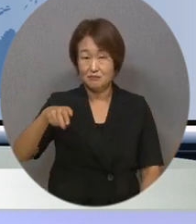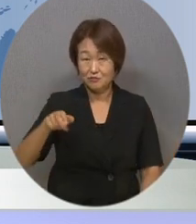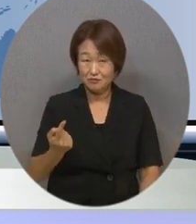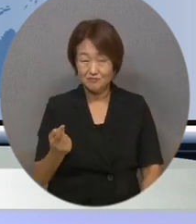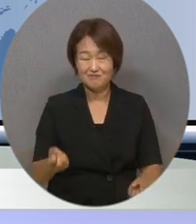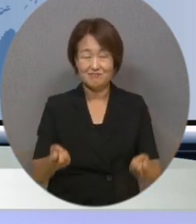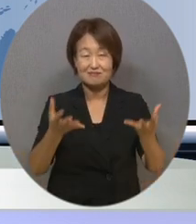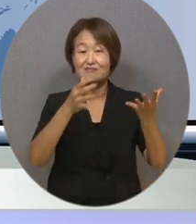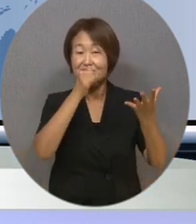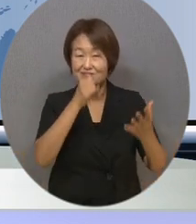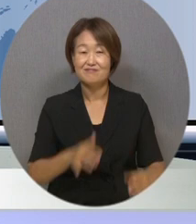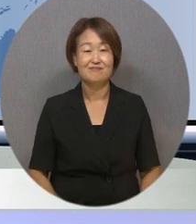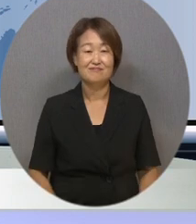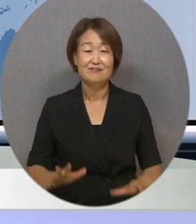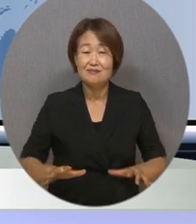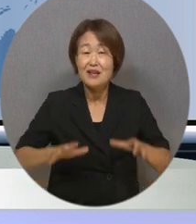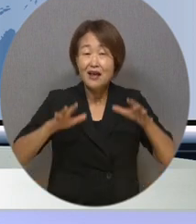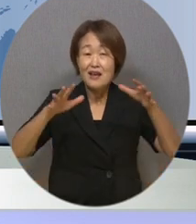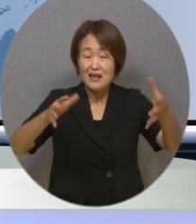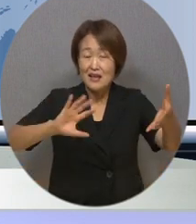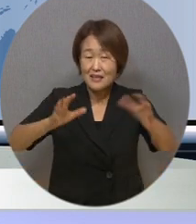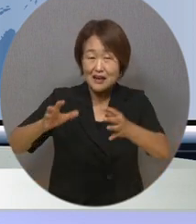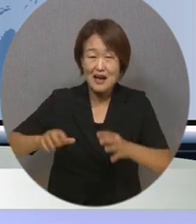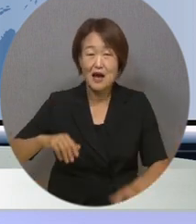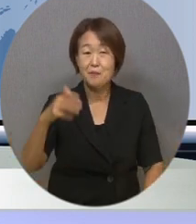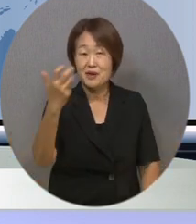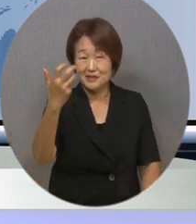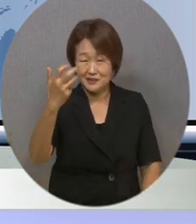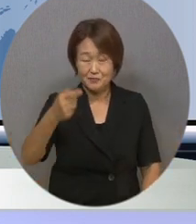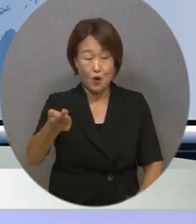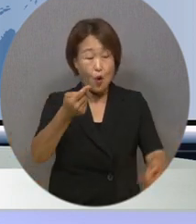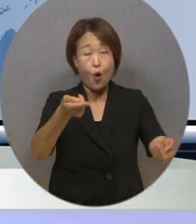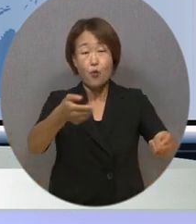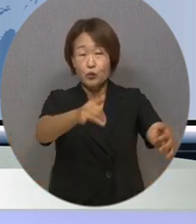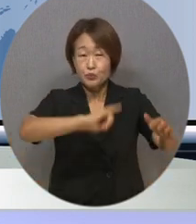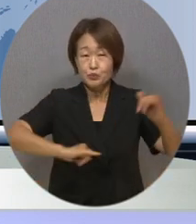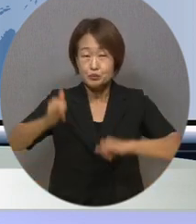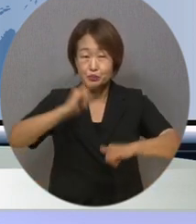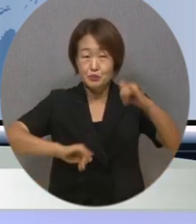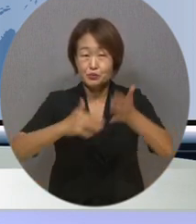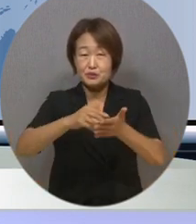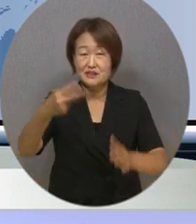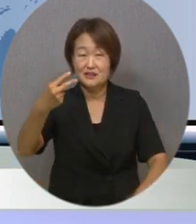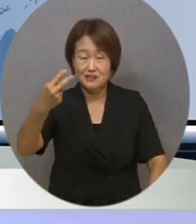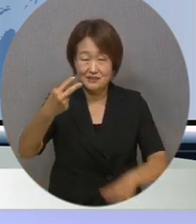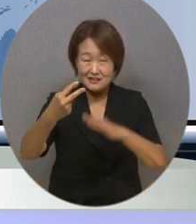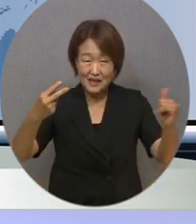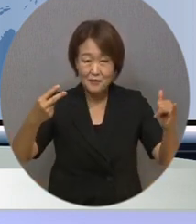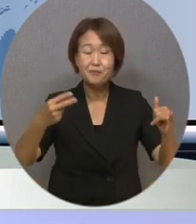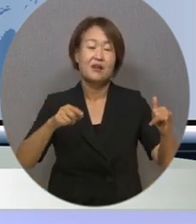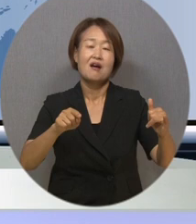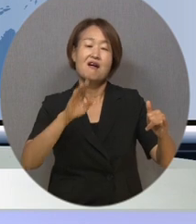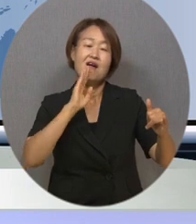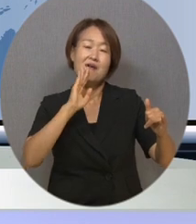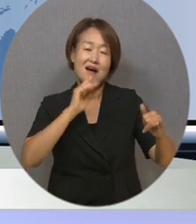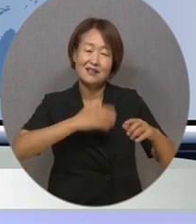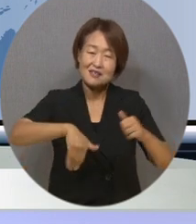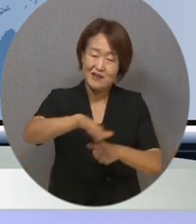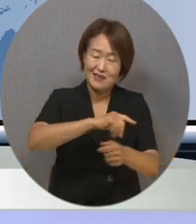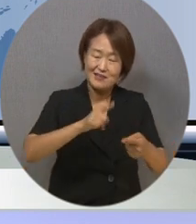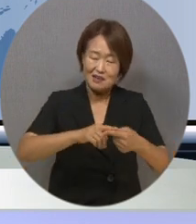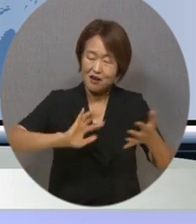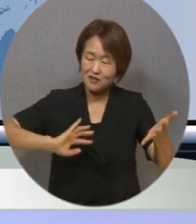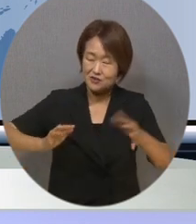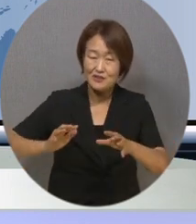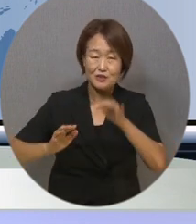열립니다. 전 세계 80개국에서 모인 2천여 명의 장애 비장애인들이 함께 장애계의 주요 현안에 대해 논의할